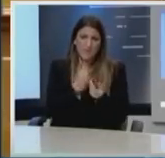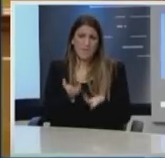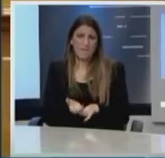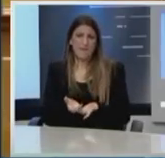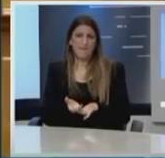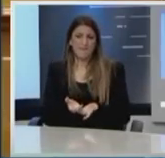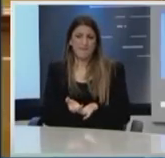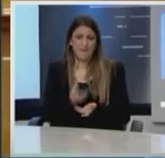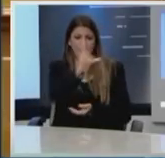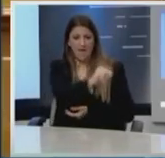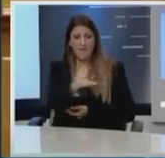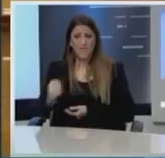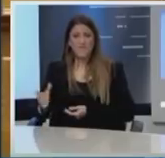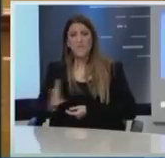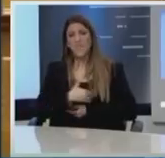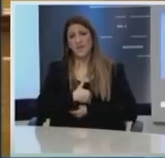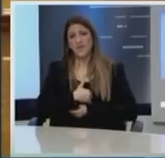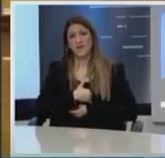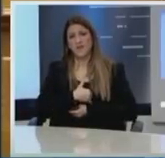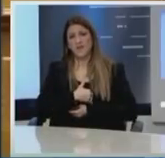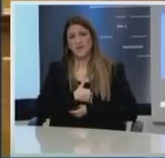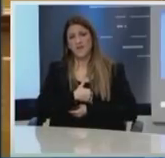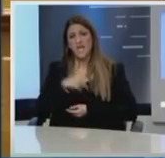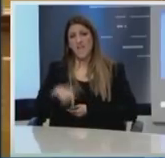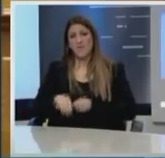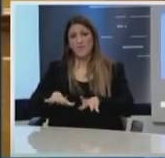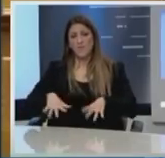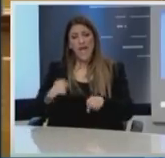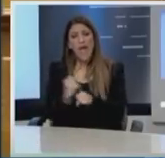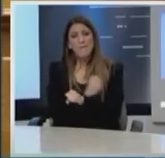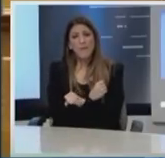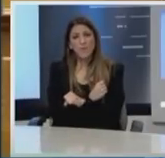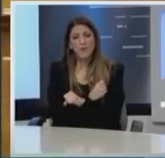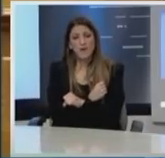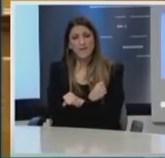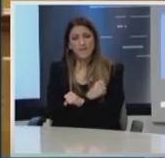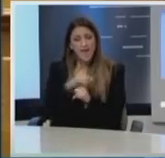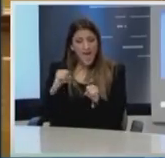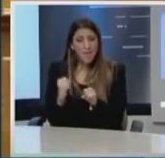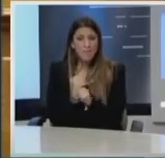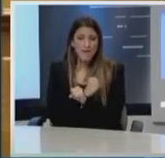Στον ίδιο κουβά. Και επιμένουν εδώ μέσα. Και επιμένουν εδώ μέσα.